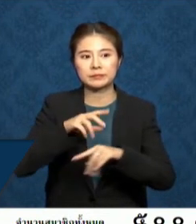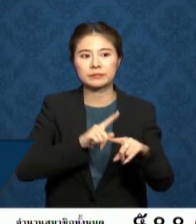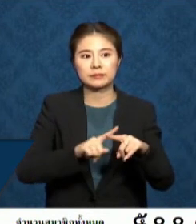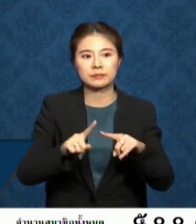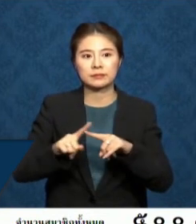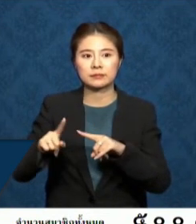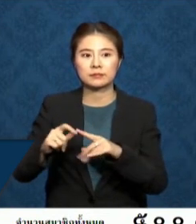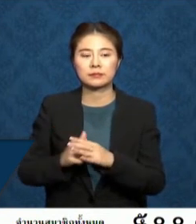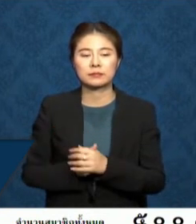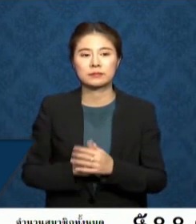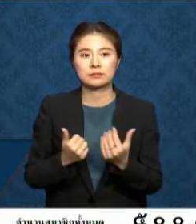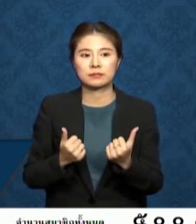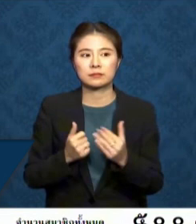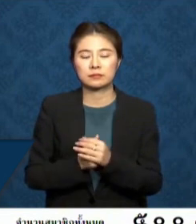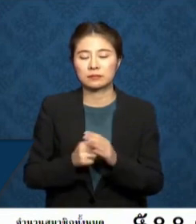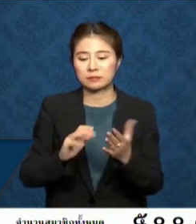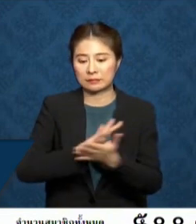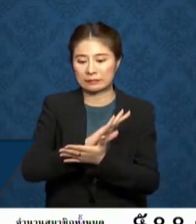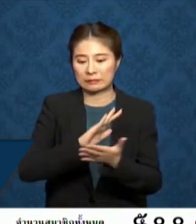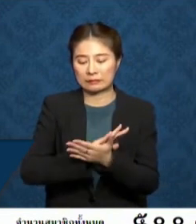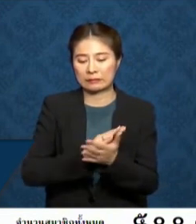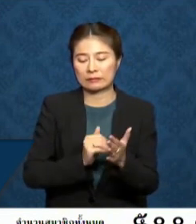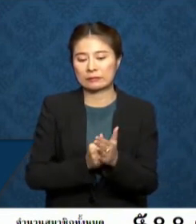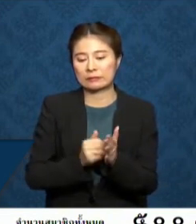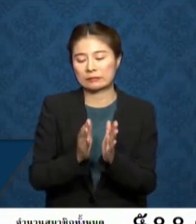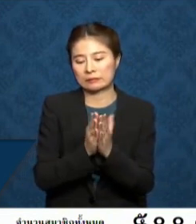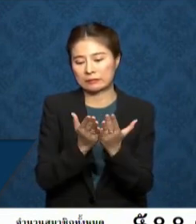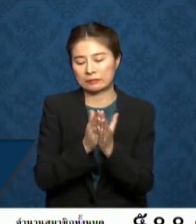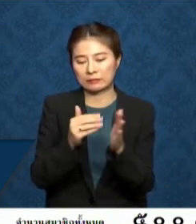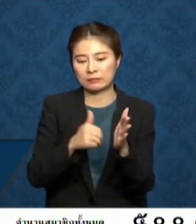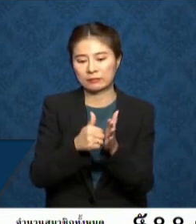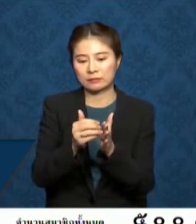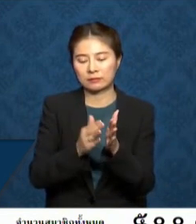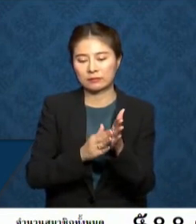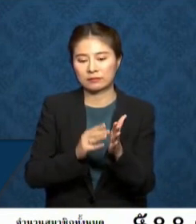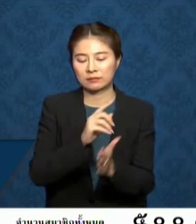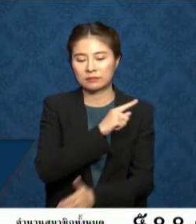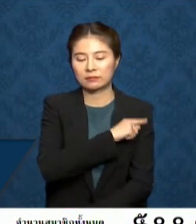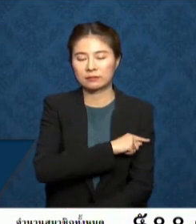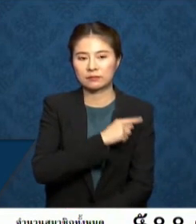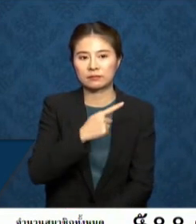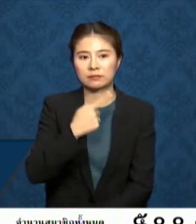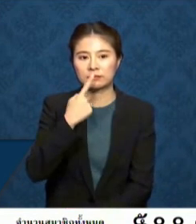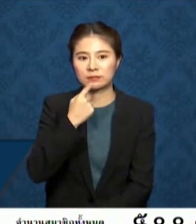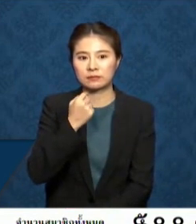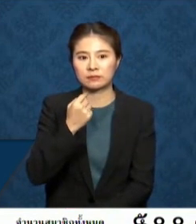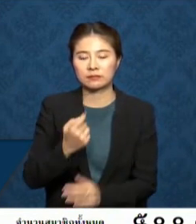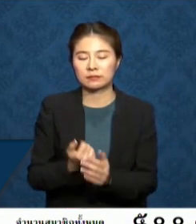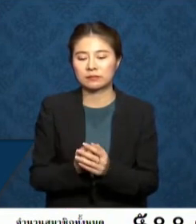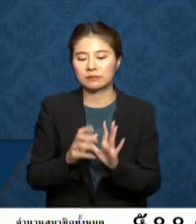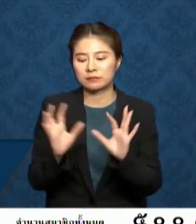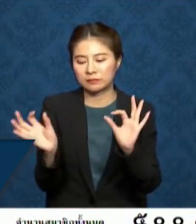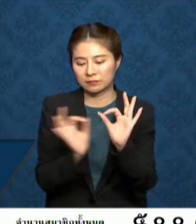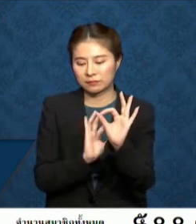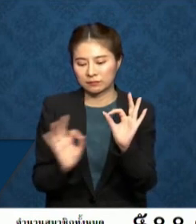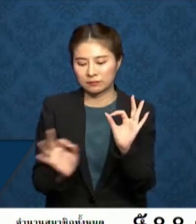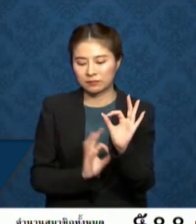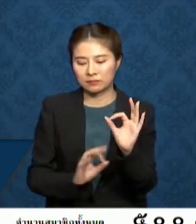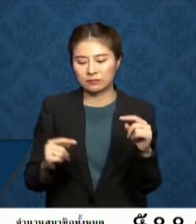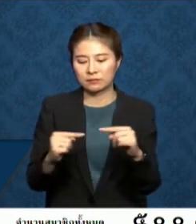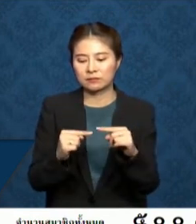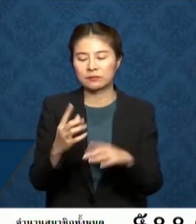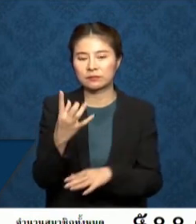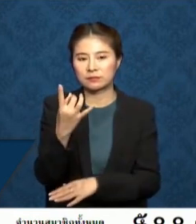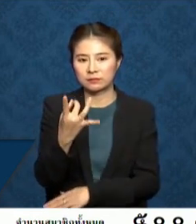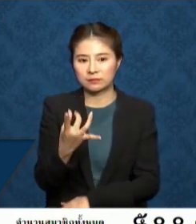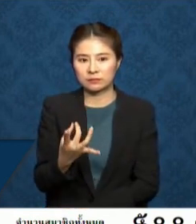ขาวคาดแดงทุกโครงการส่วนใหญ่ที่ระบุมานะครับก็อ่านแล้วก็จะไม่ทราบว่ารายละเอียดคืออะไรนะครับแล้วก็ผมไม่